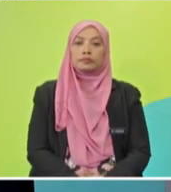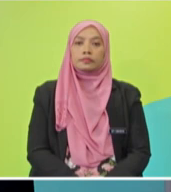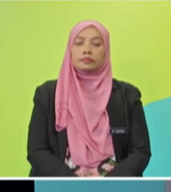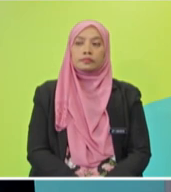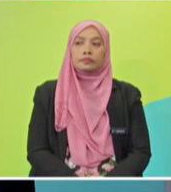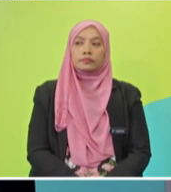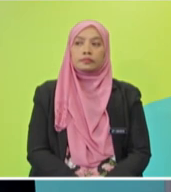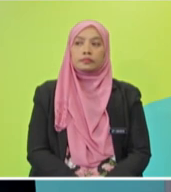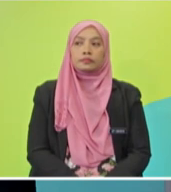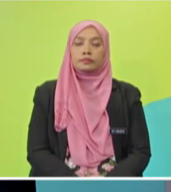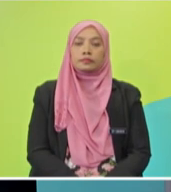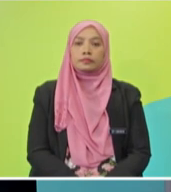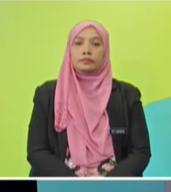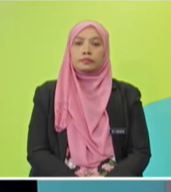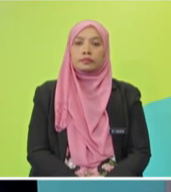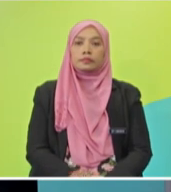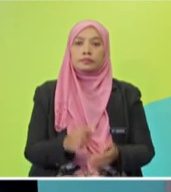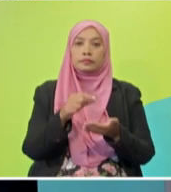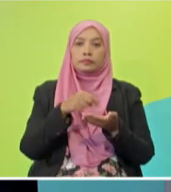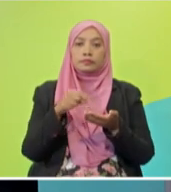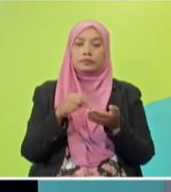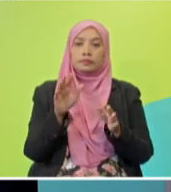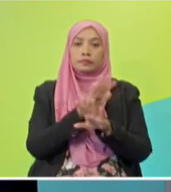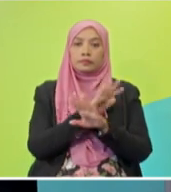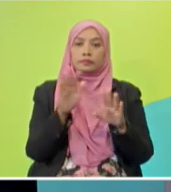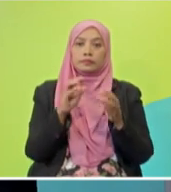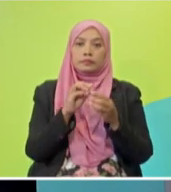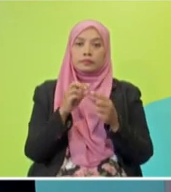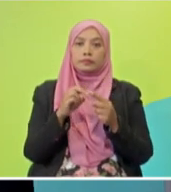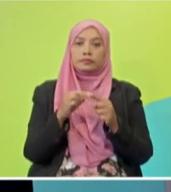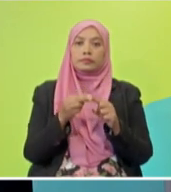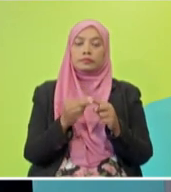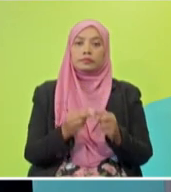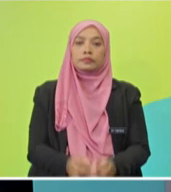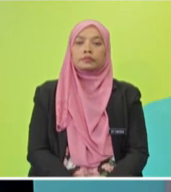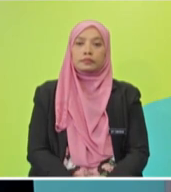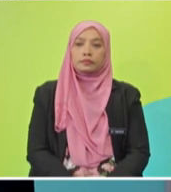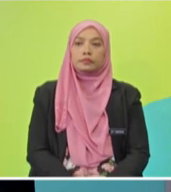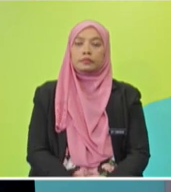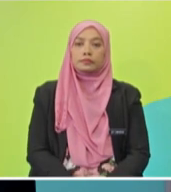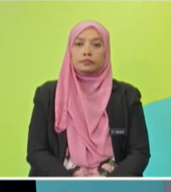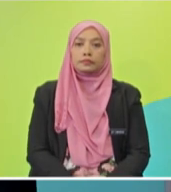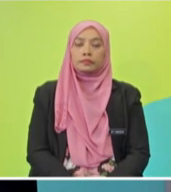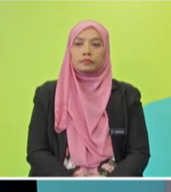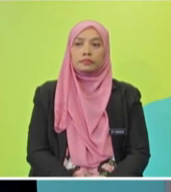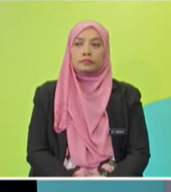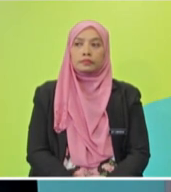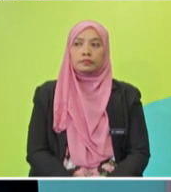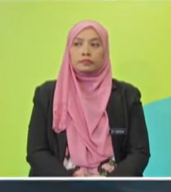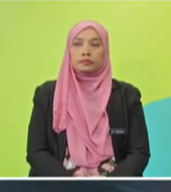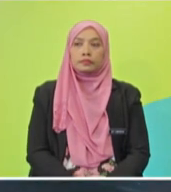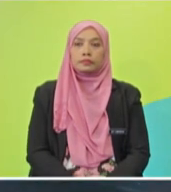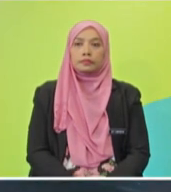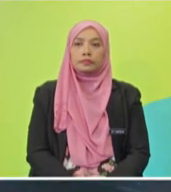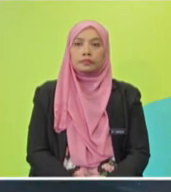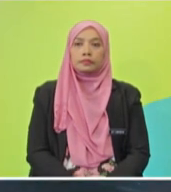kita akan tulis tanpa unit. Okey. 3, nisbah 6, nisbah 12. Inilah jawapan dia, cikgu? Belum, Sean. Lagi? Oh.